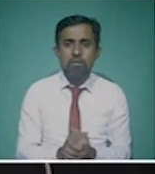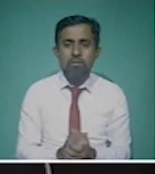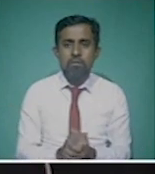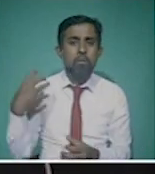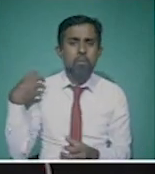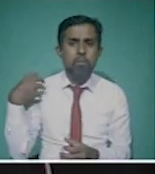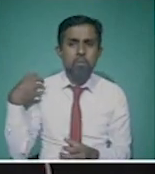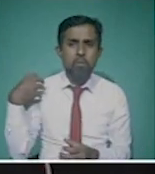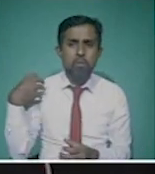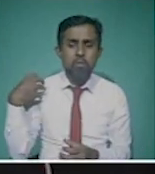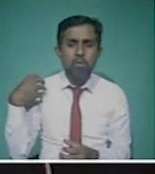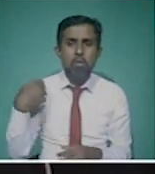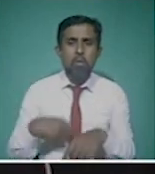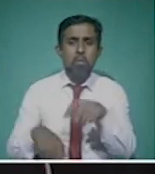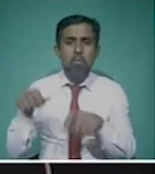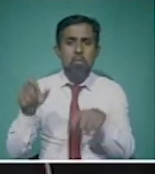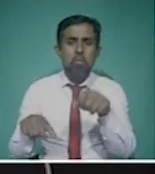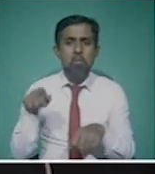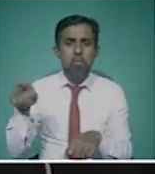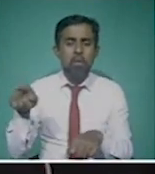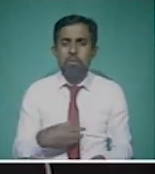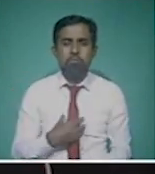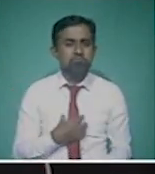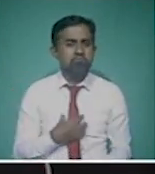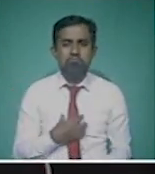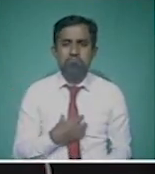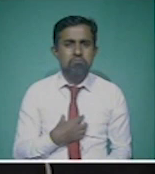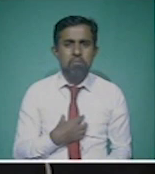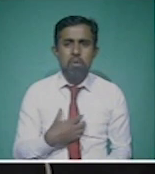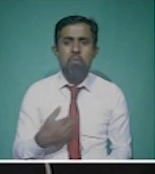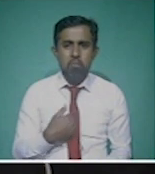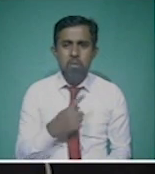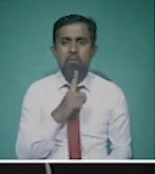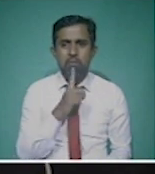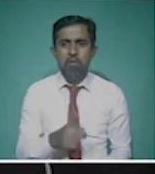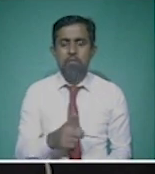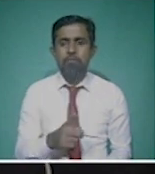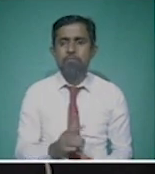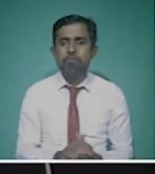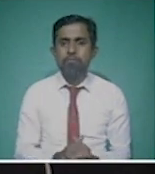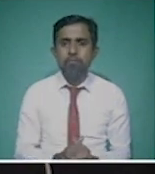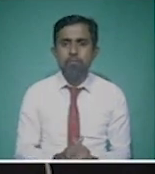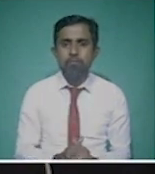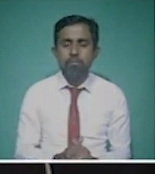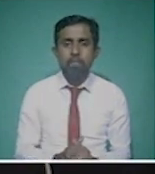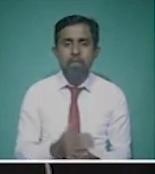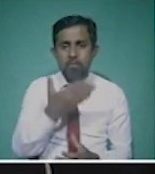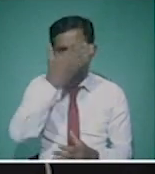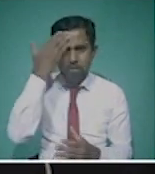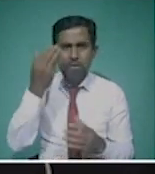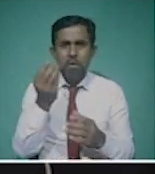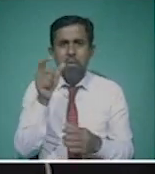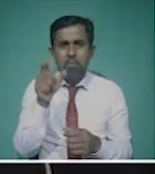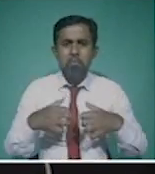Musingal Matil. Kundusella Padavadi, Mihum Varatha Kuri Visham. In a Pirachine, Tirway, Tirbu Kurit, Tamil